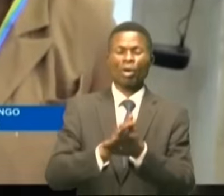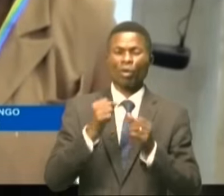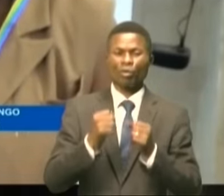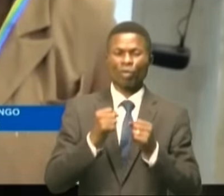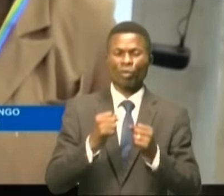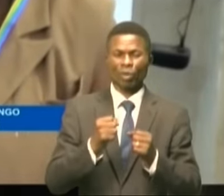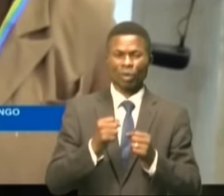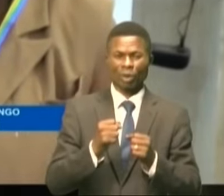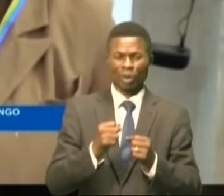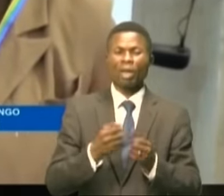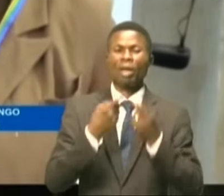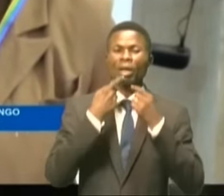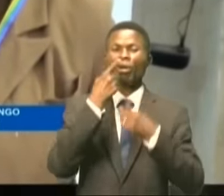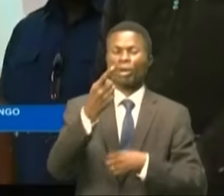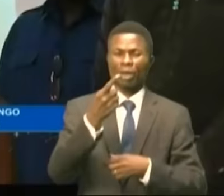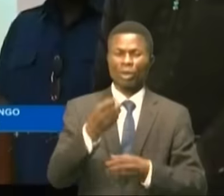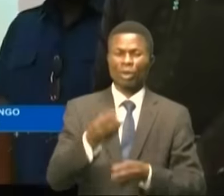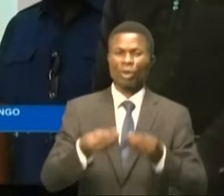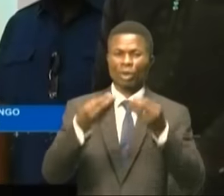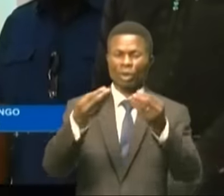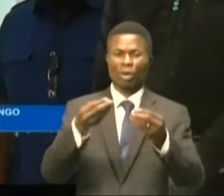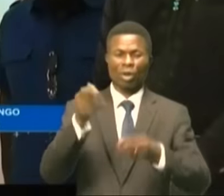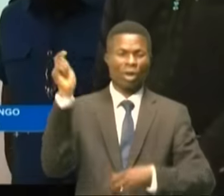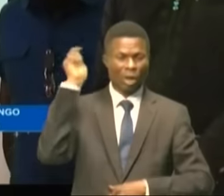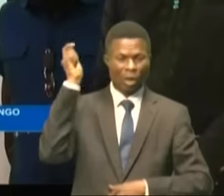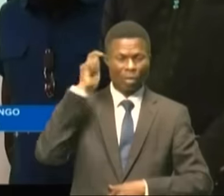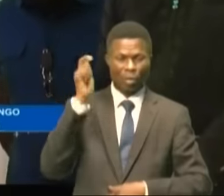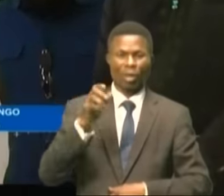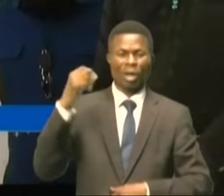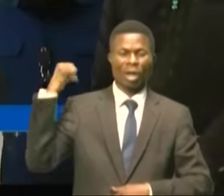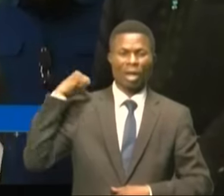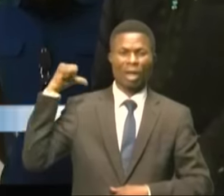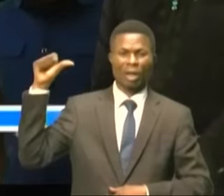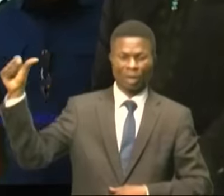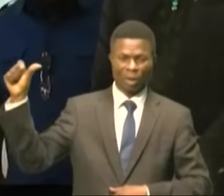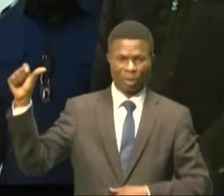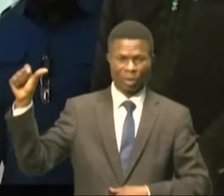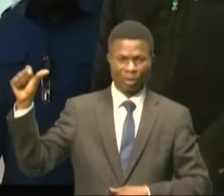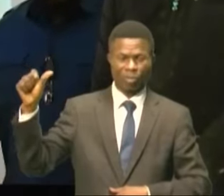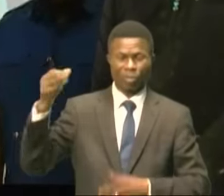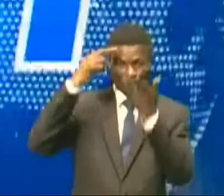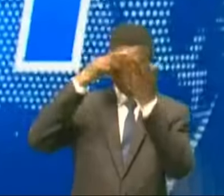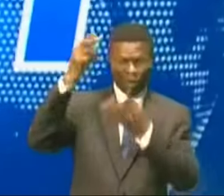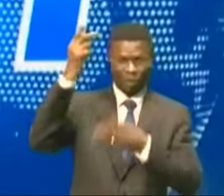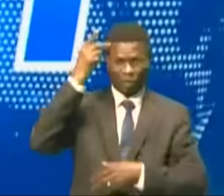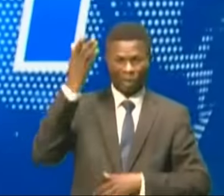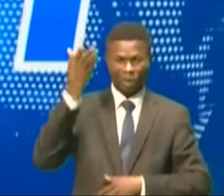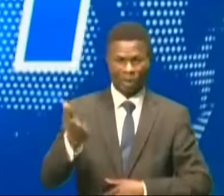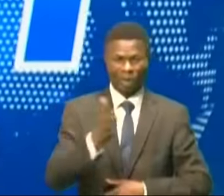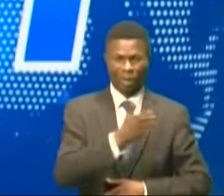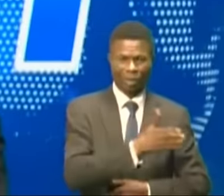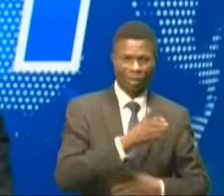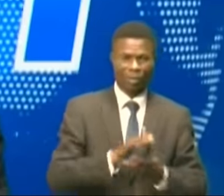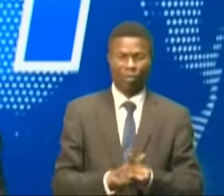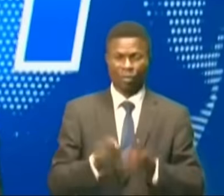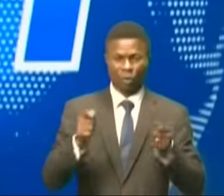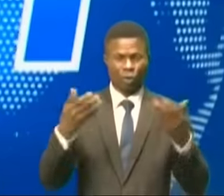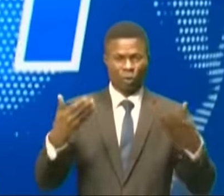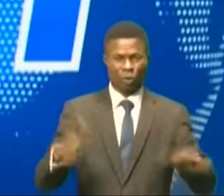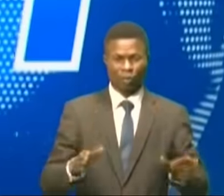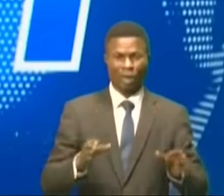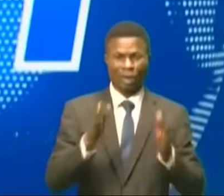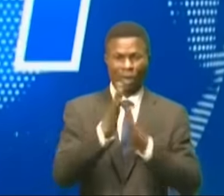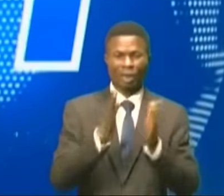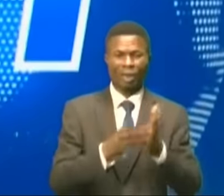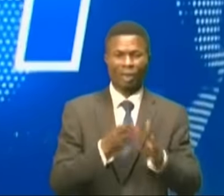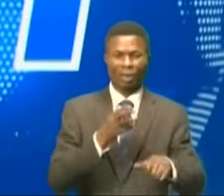a été rendu au défunt professeur André Kadima de l'UNIKIN. C'est fini pour ce journal des